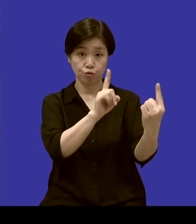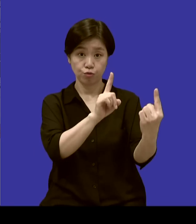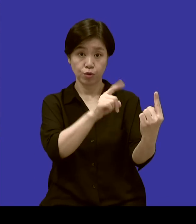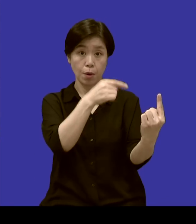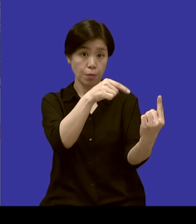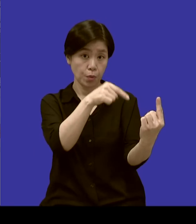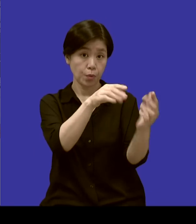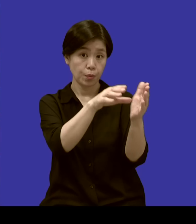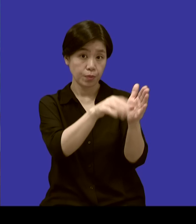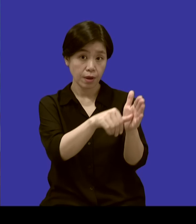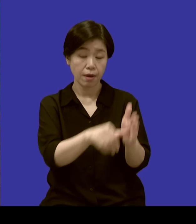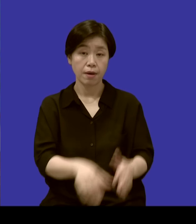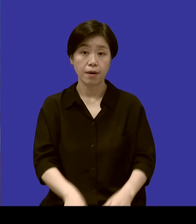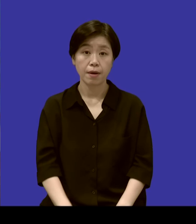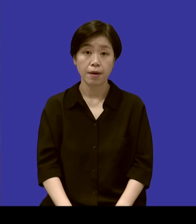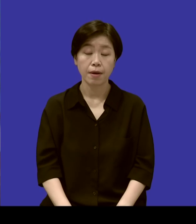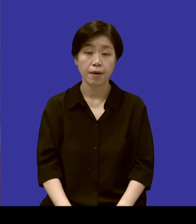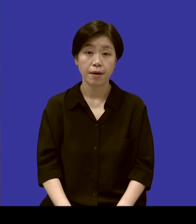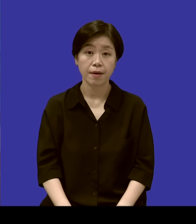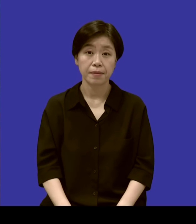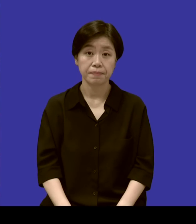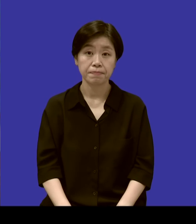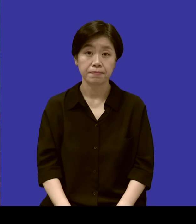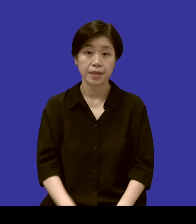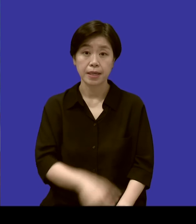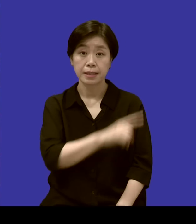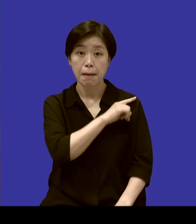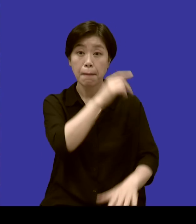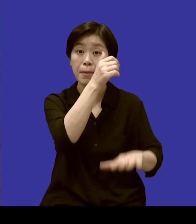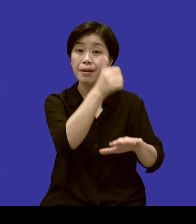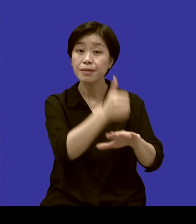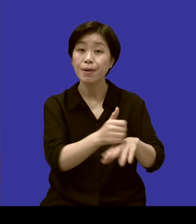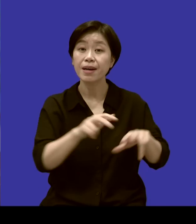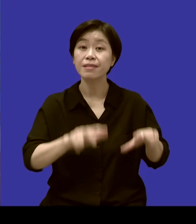끝까지 왔구나 생각했는데 진짜 땅 끝에 가셨던 것 같은데요.